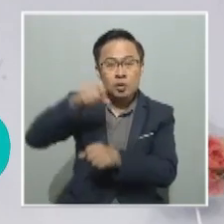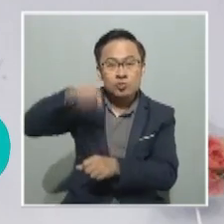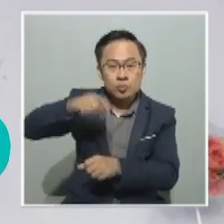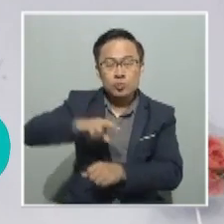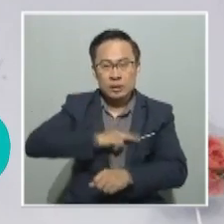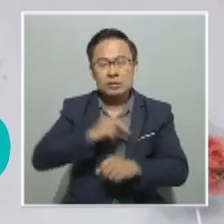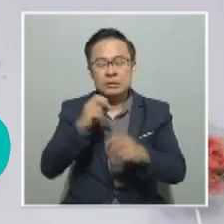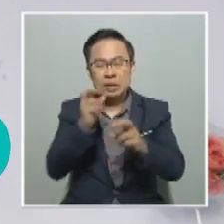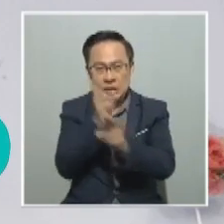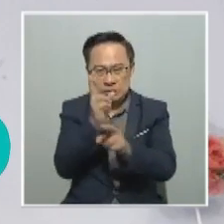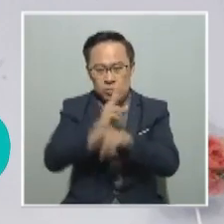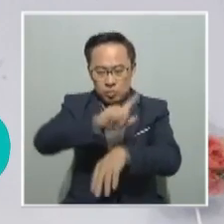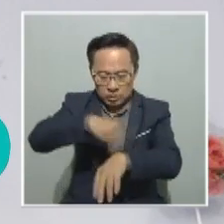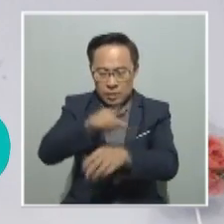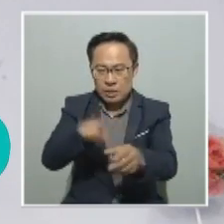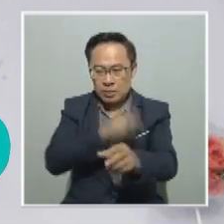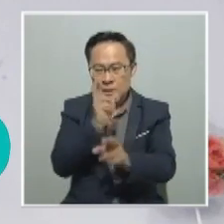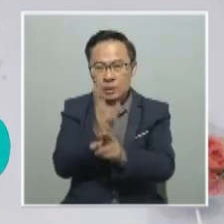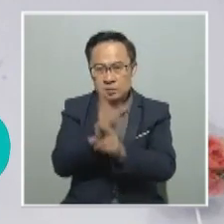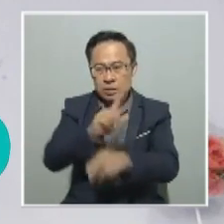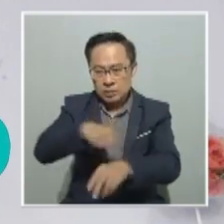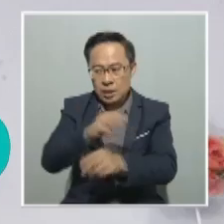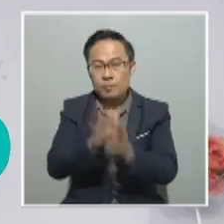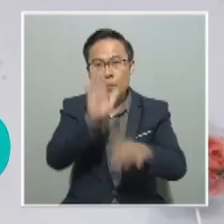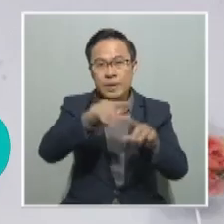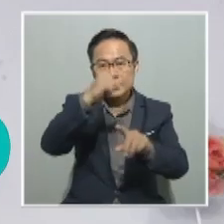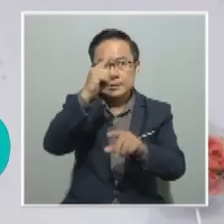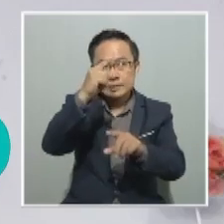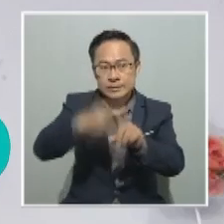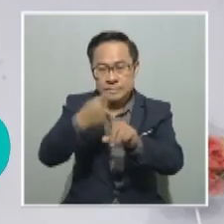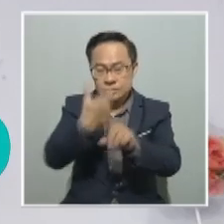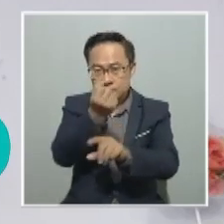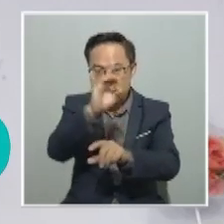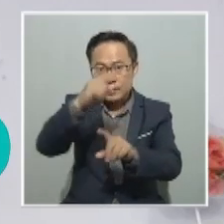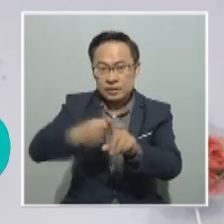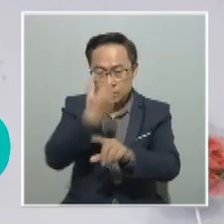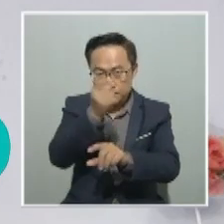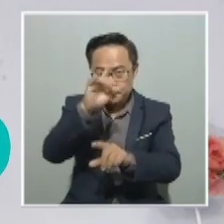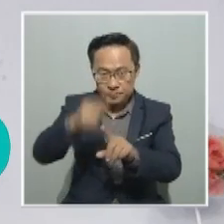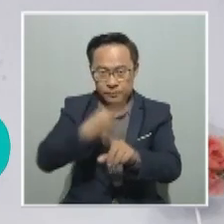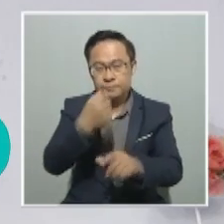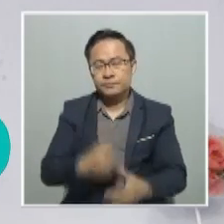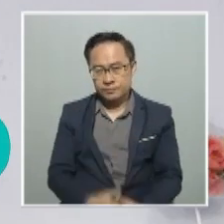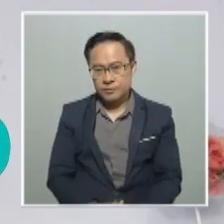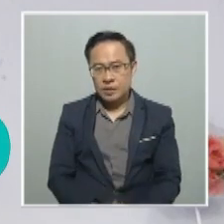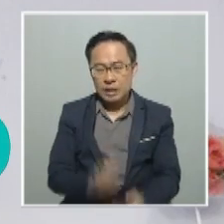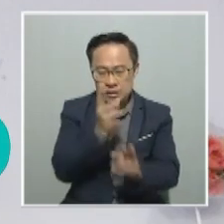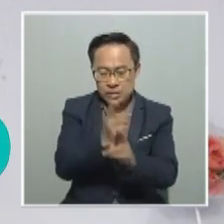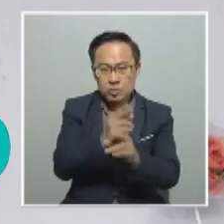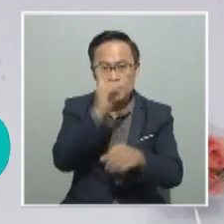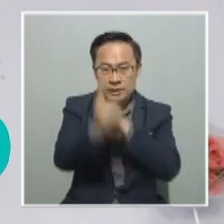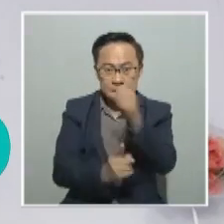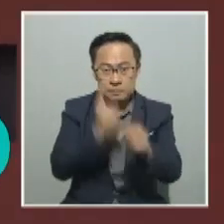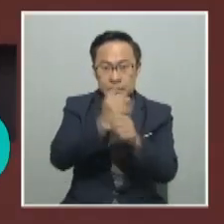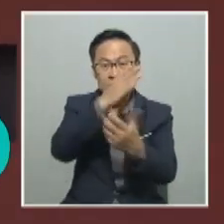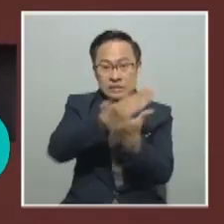ายช้า แต่หาย ธรรมชาติของโรคคือ18เดือนหายแน่นอน ครับ นะฮะถ้าไม่ใช่ 20% ที่มีเส้นเอ็นขาดโอเค ไหม